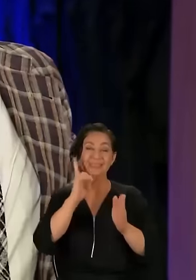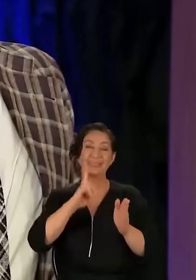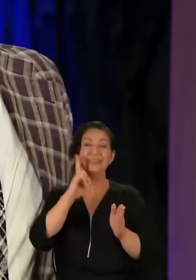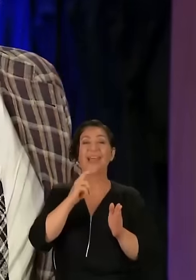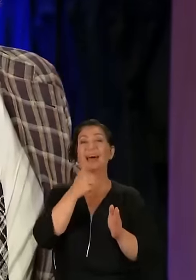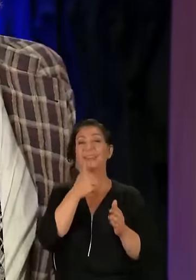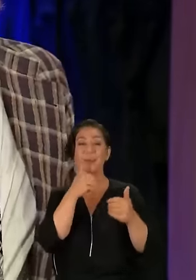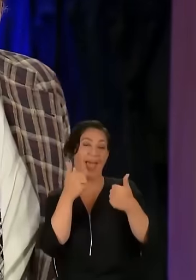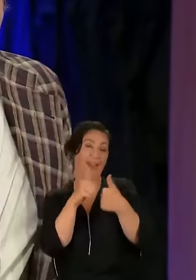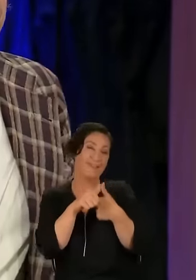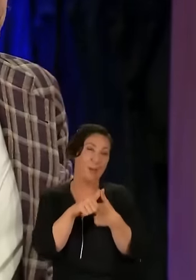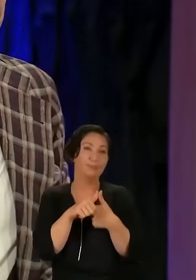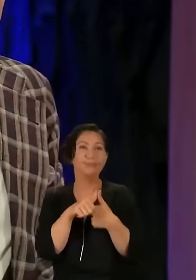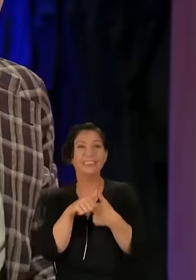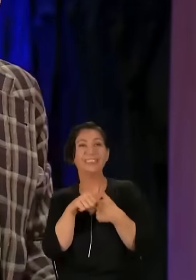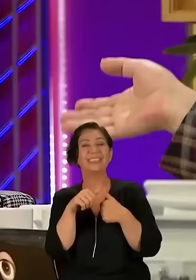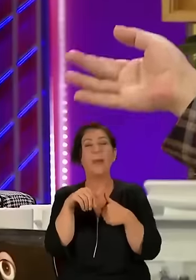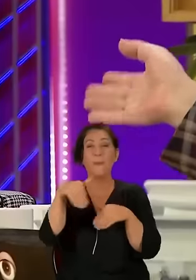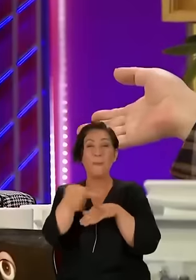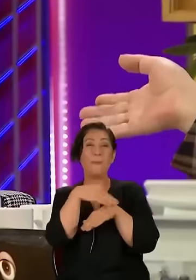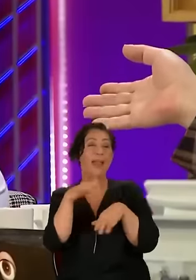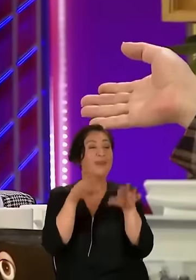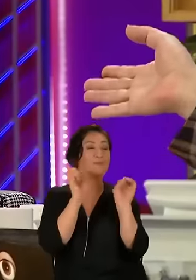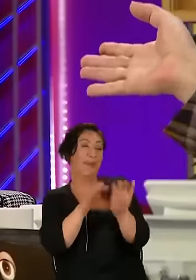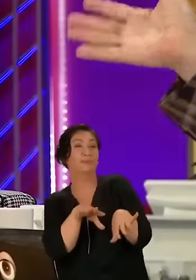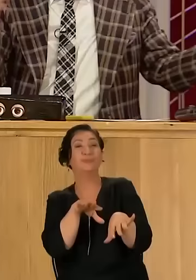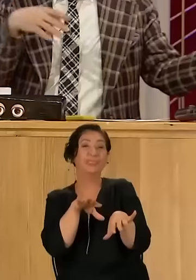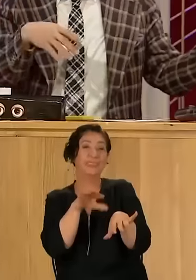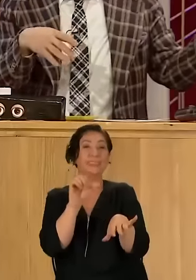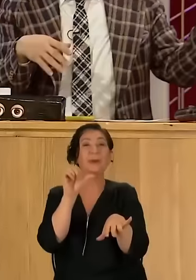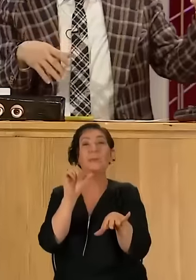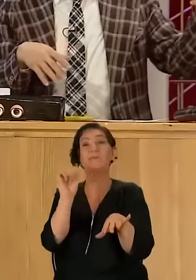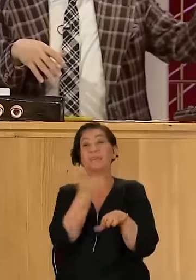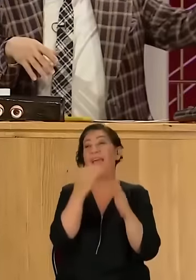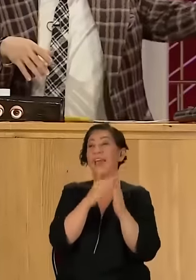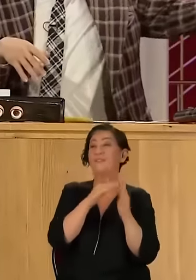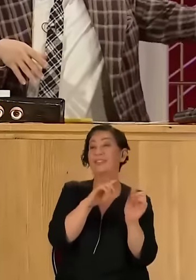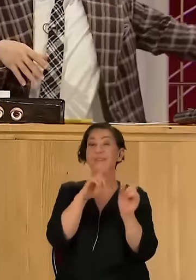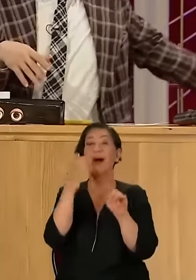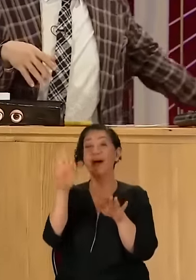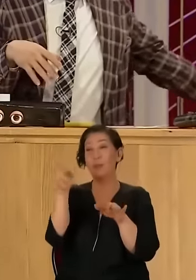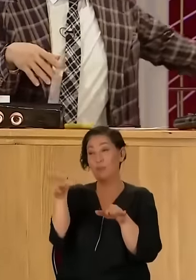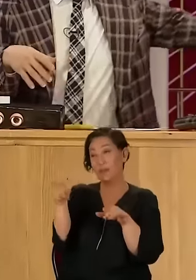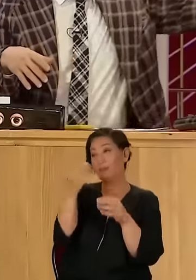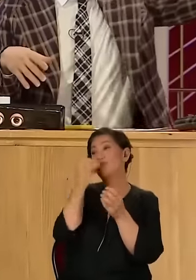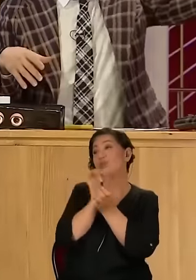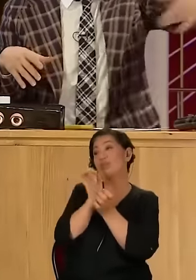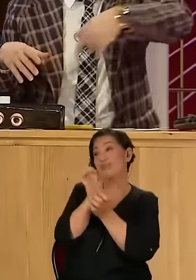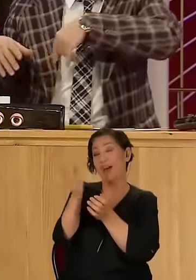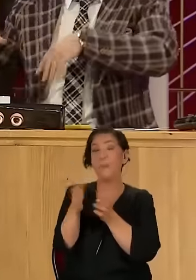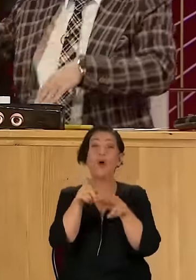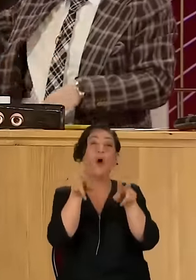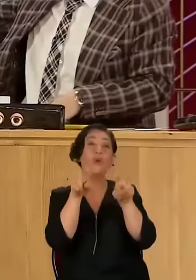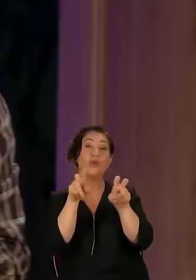zengin adamla evlenmiş, ondan sonra mahalleyi terk etmiş, gitmiş böyle işte Ayşe Kerim, burası da mutfağım, burası